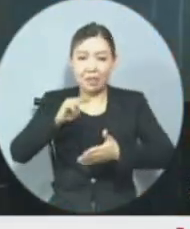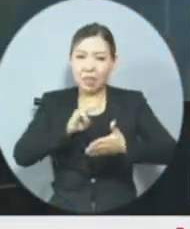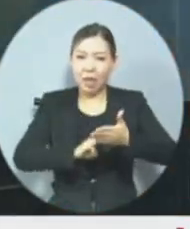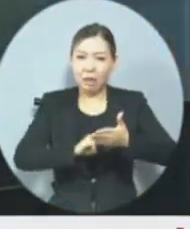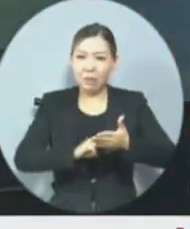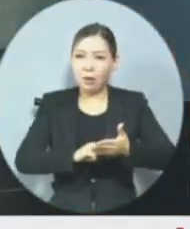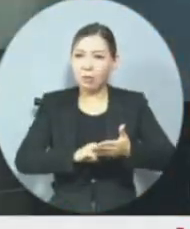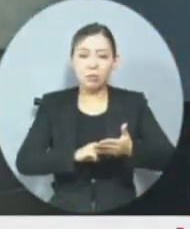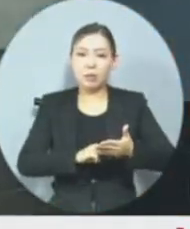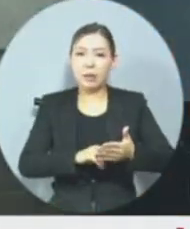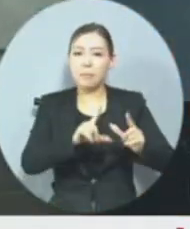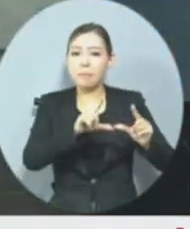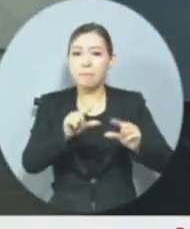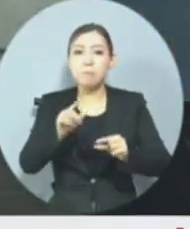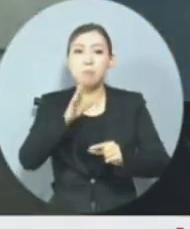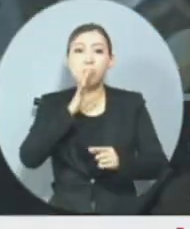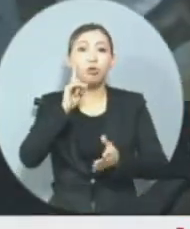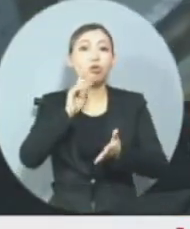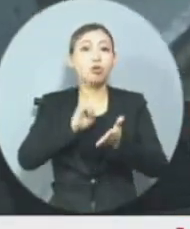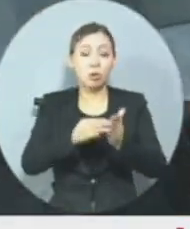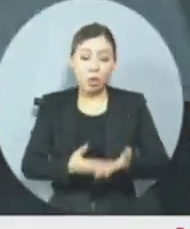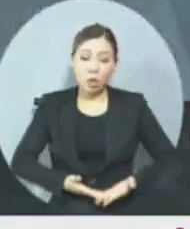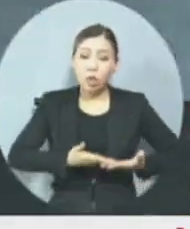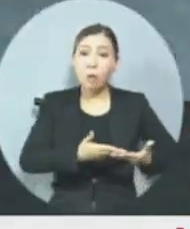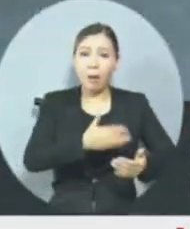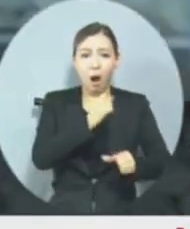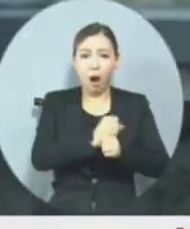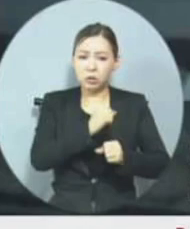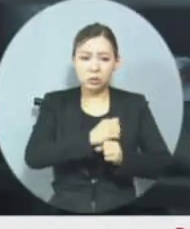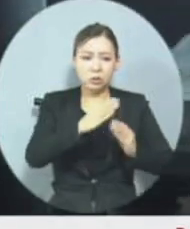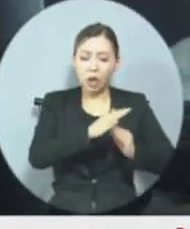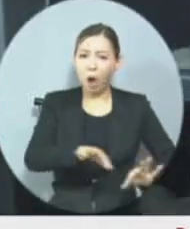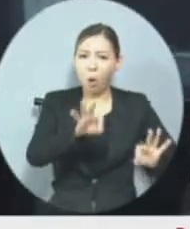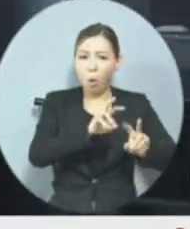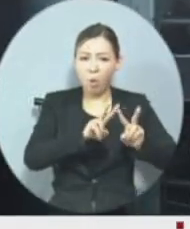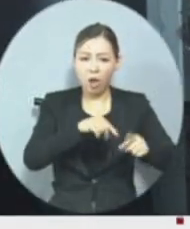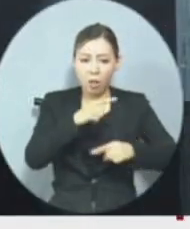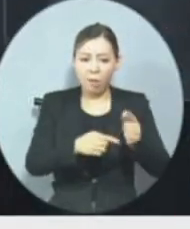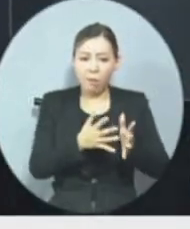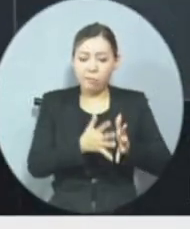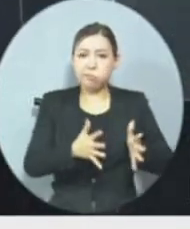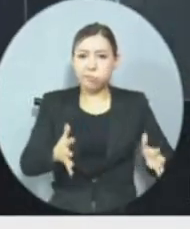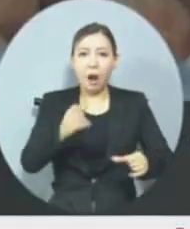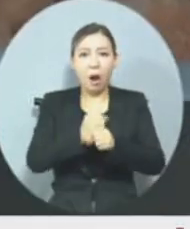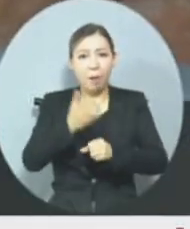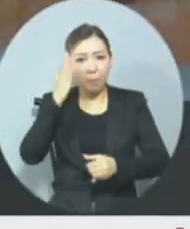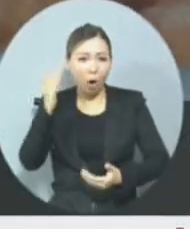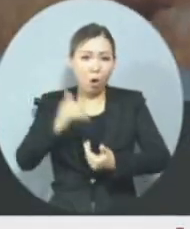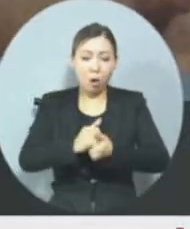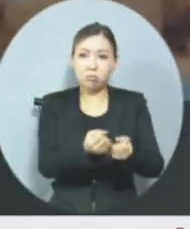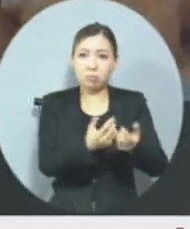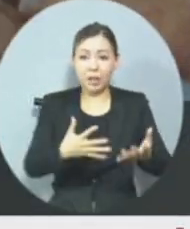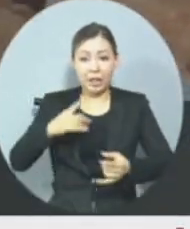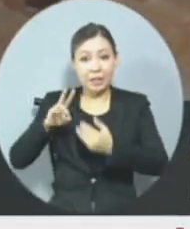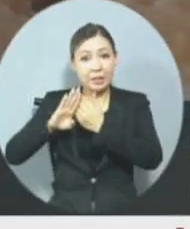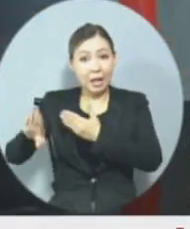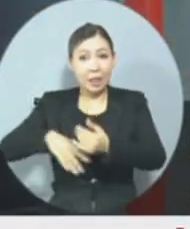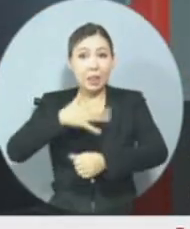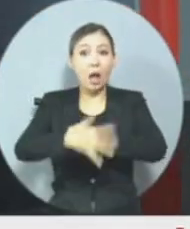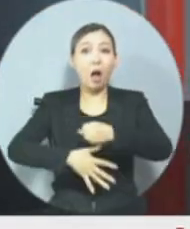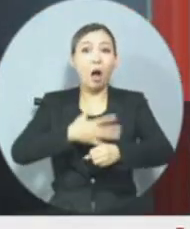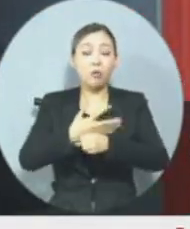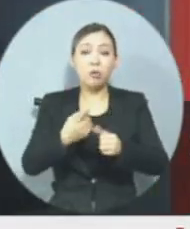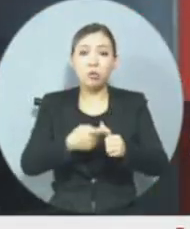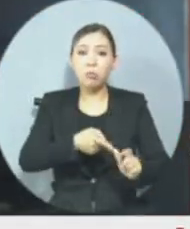нэмэхэд төлөвлөжээ. Эдгээр дэмжлэг нь үйл ажиллагаа тасралтгүй өргөжүүлэх, ажлын байр бий болох ирэх 5 жилд гол нэр төрлийн